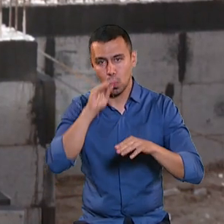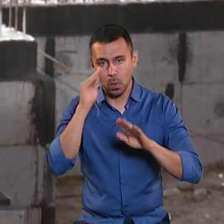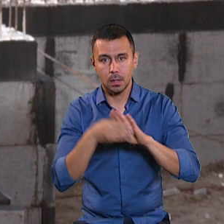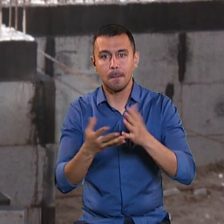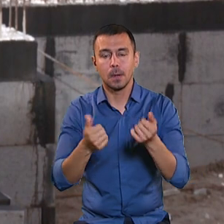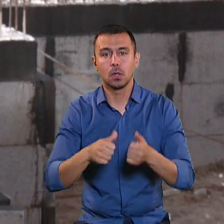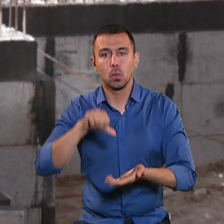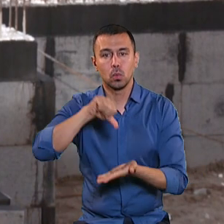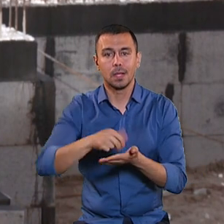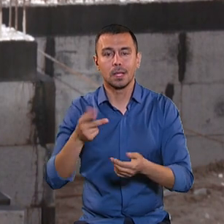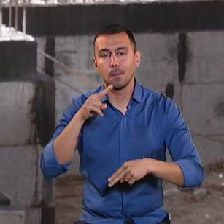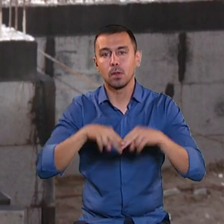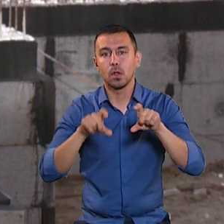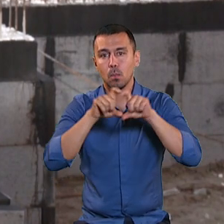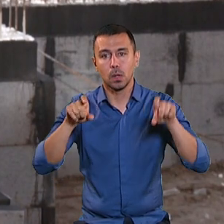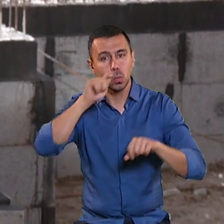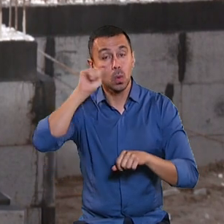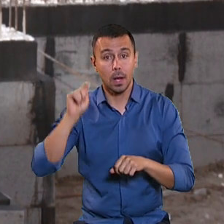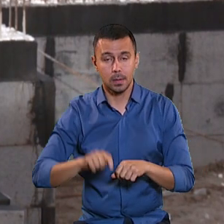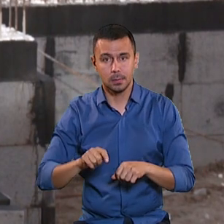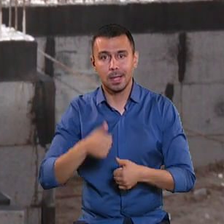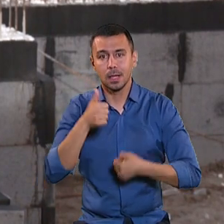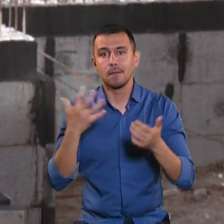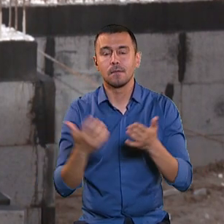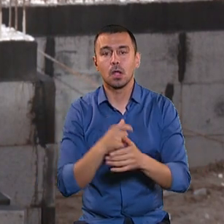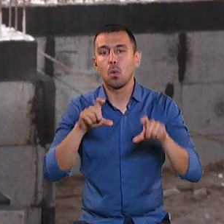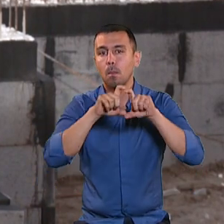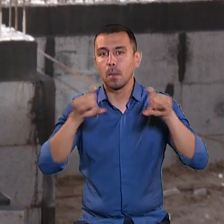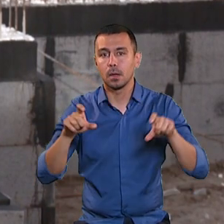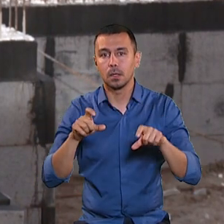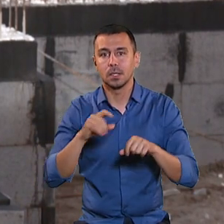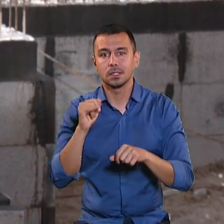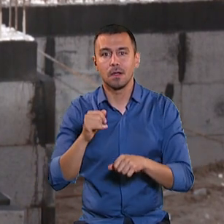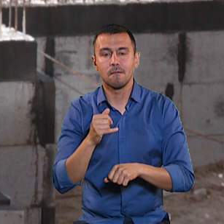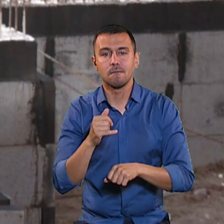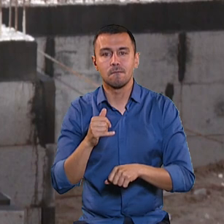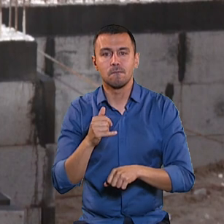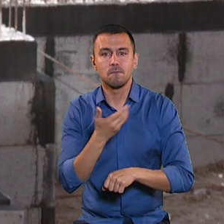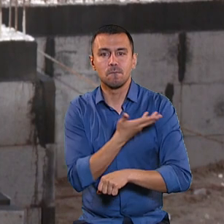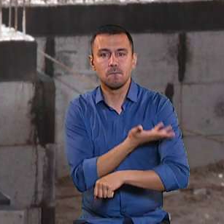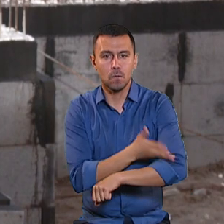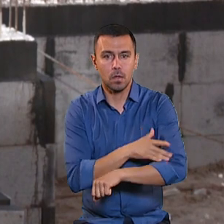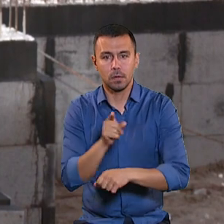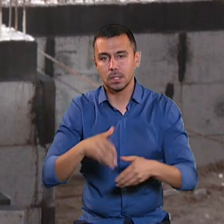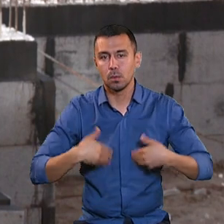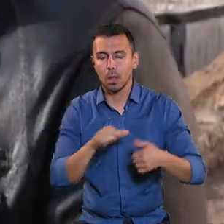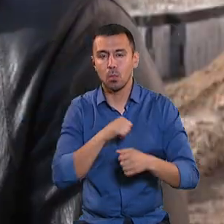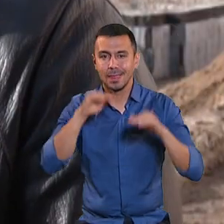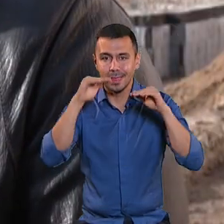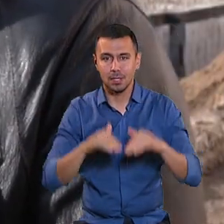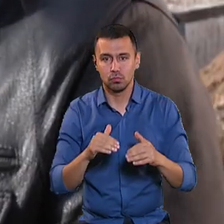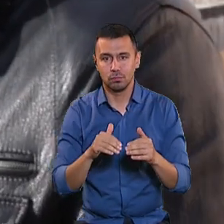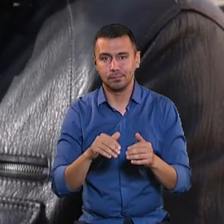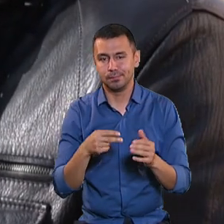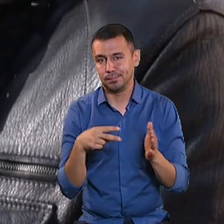брали участь три будівельні компанії з України тендер виграла компанія із Волині вони запропонували найнижчу ціну Артур